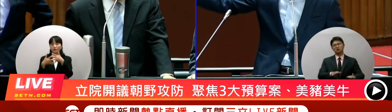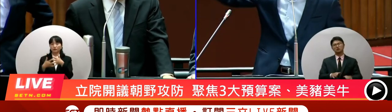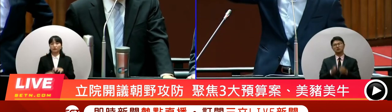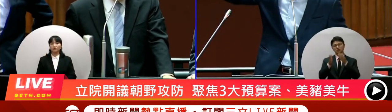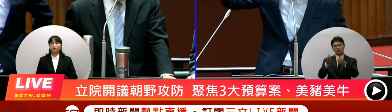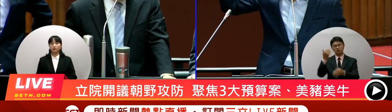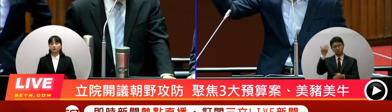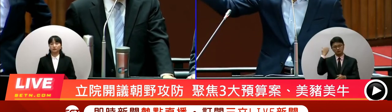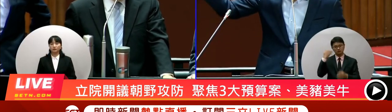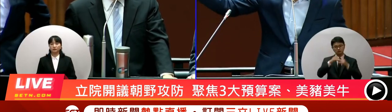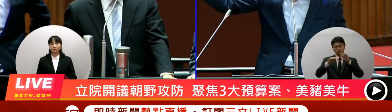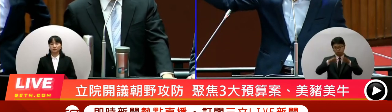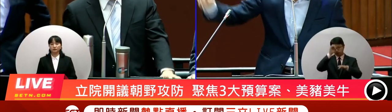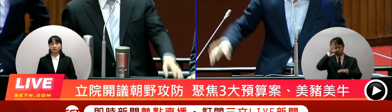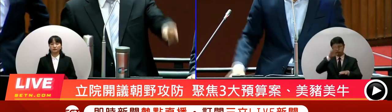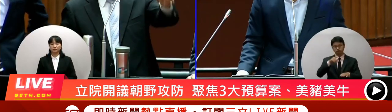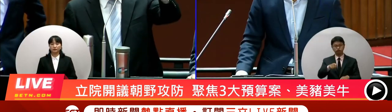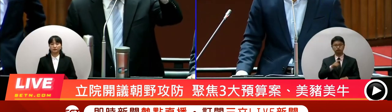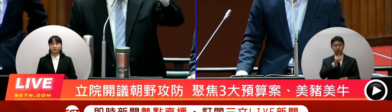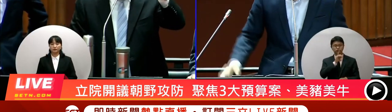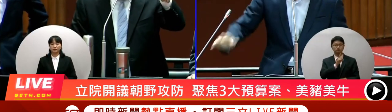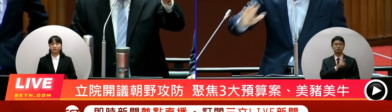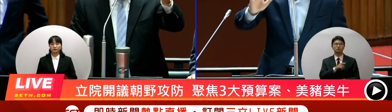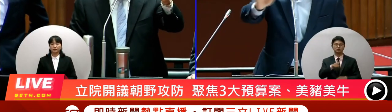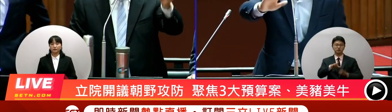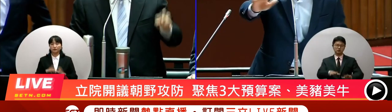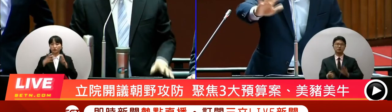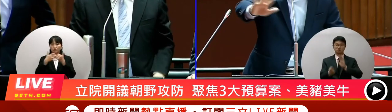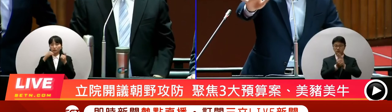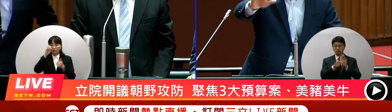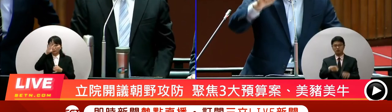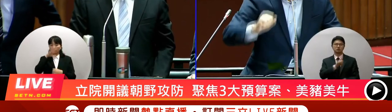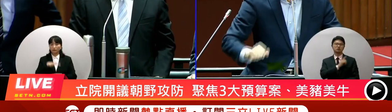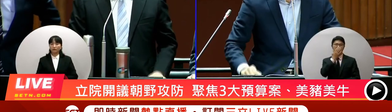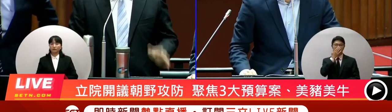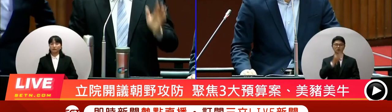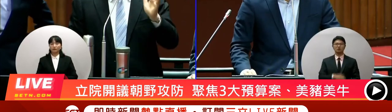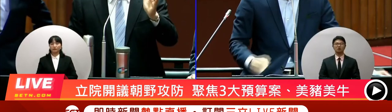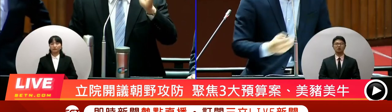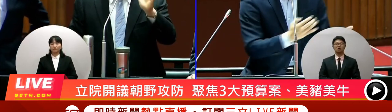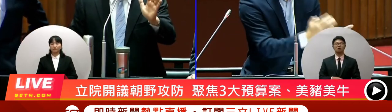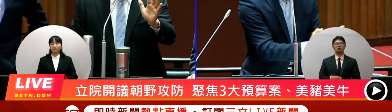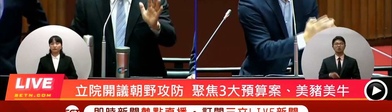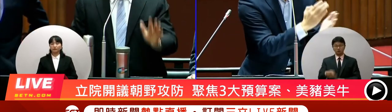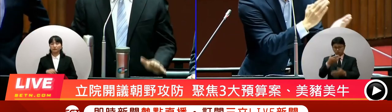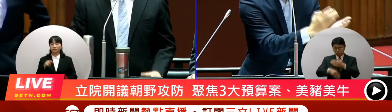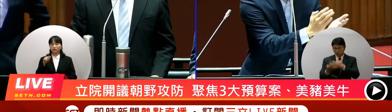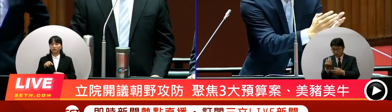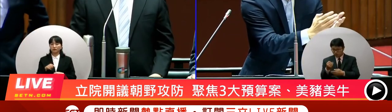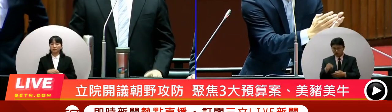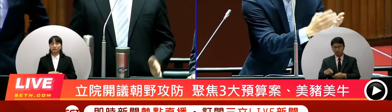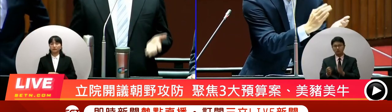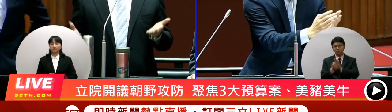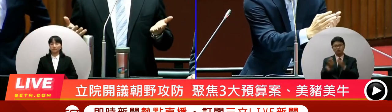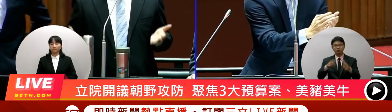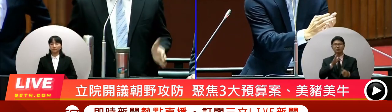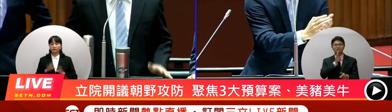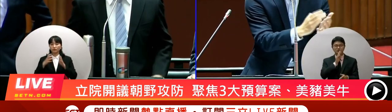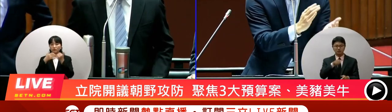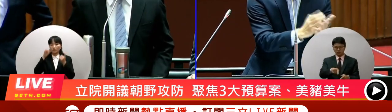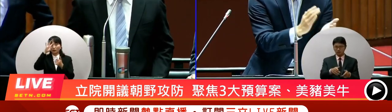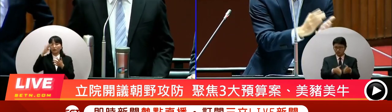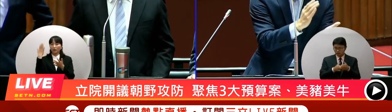在连标是否含有瘦肉精都不敢 国民党 我不要求你标到残留量 所以国民党 有还是没有院长 国民党